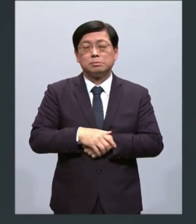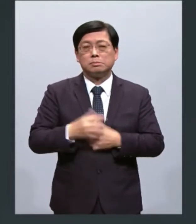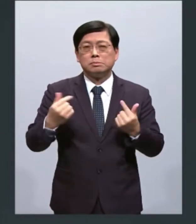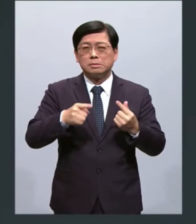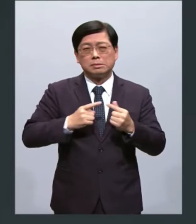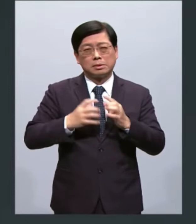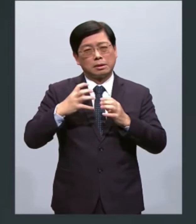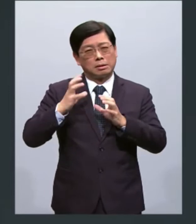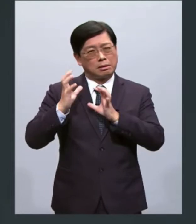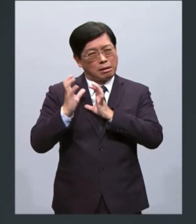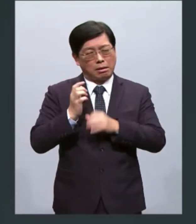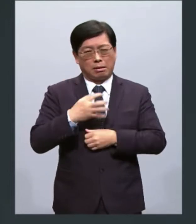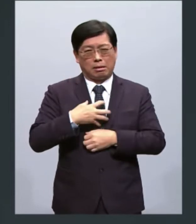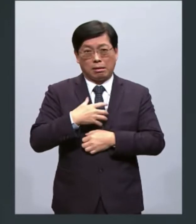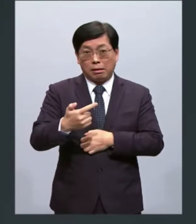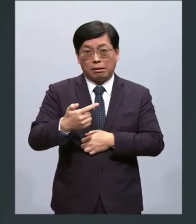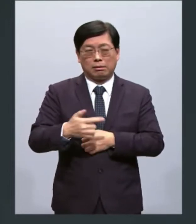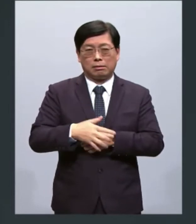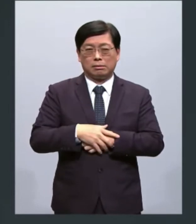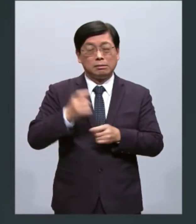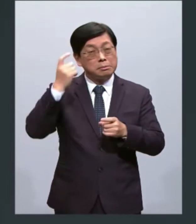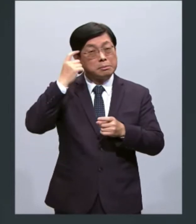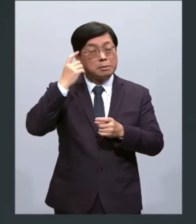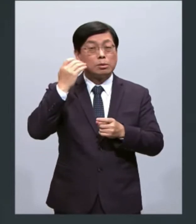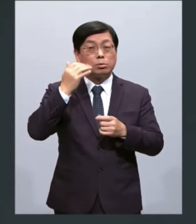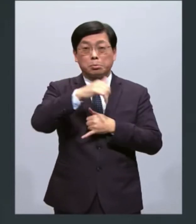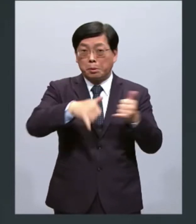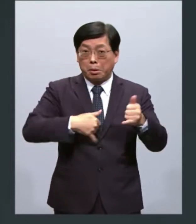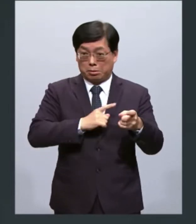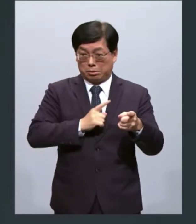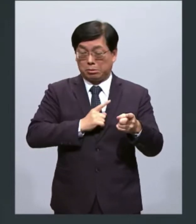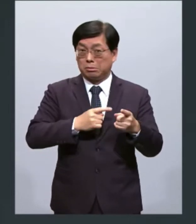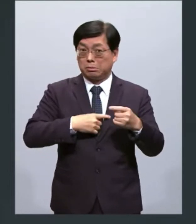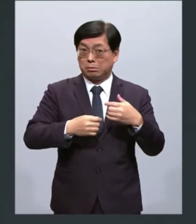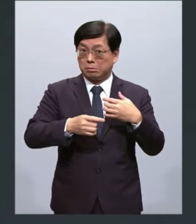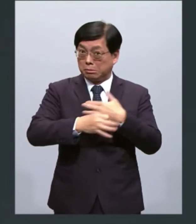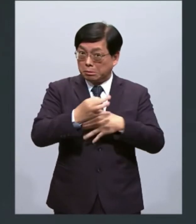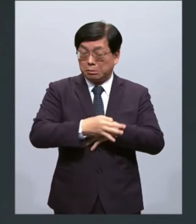么辛苦的状态下，大家都可以想想看，如果是你家的女儿，你愿